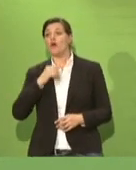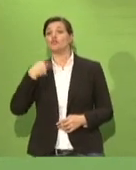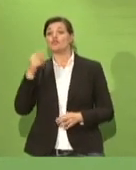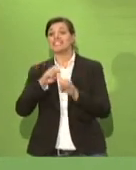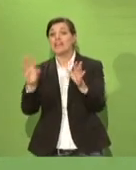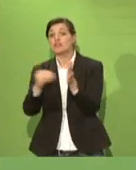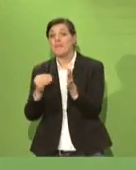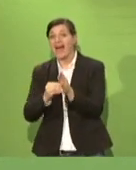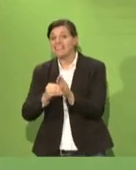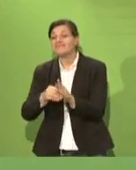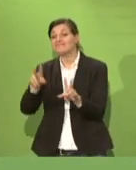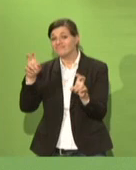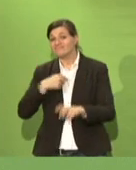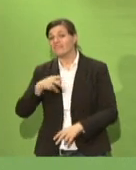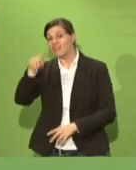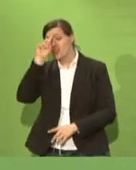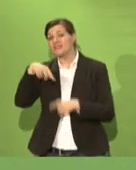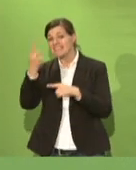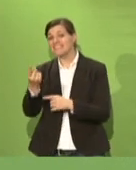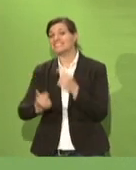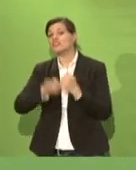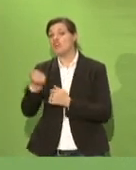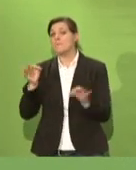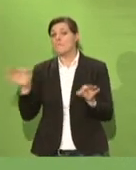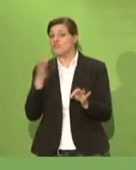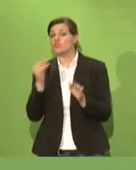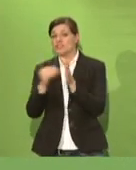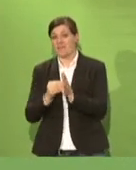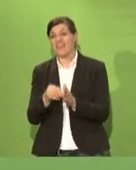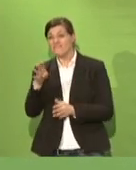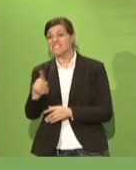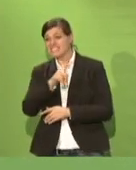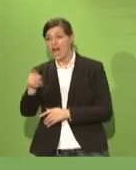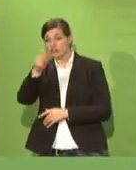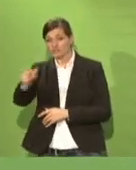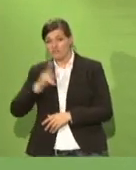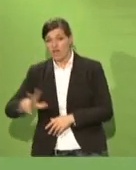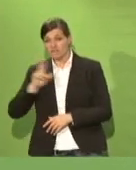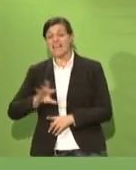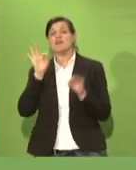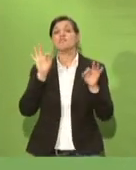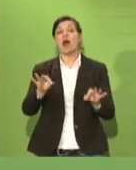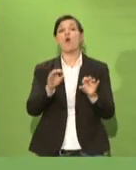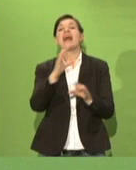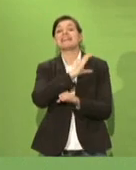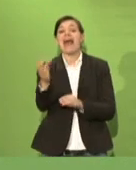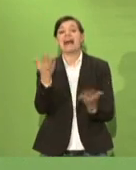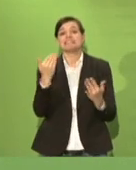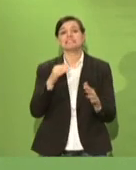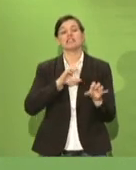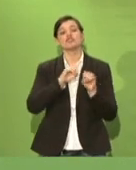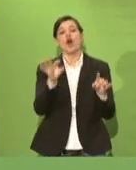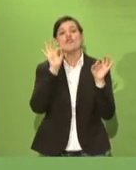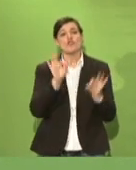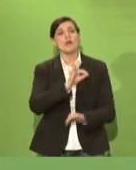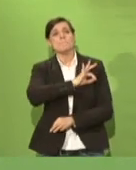Next Topmodel zu bringen. Wir brauchen aber Castingshows für die besten Handwerkerinnen und Handwerker, die besten Erfinderinnen und